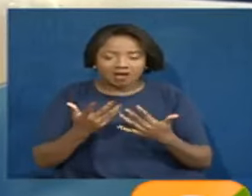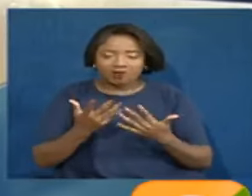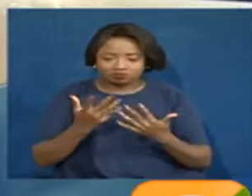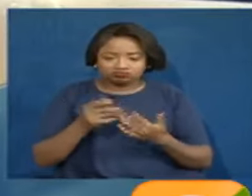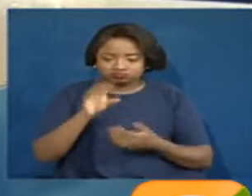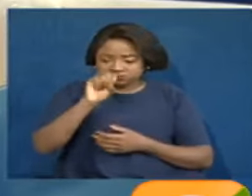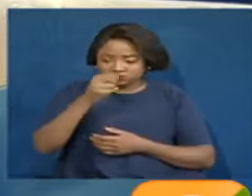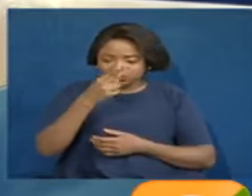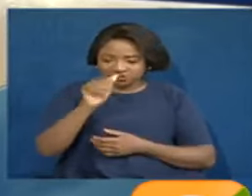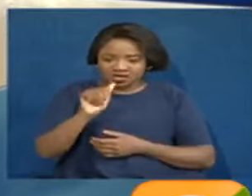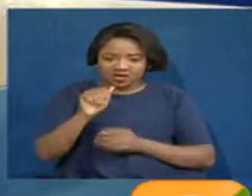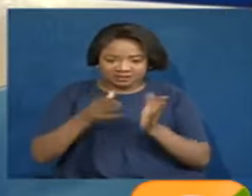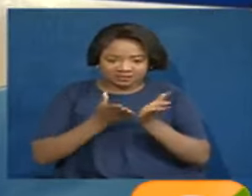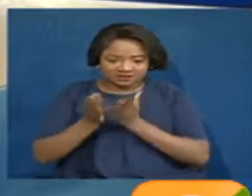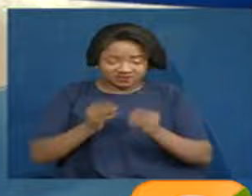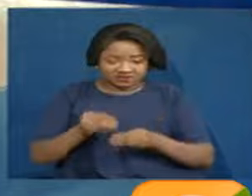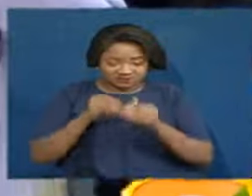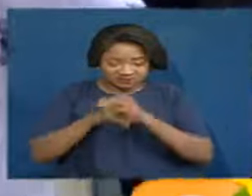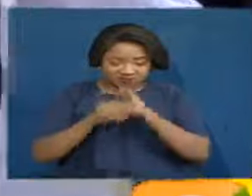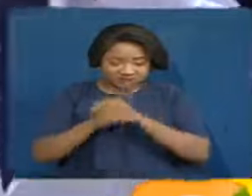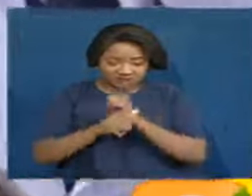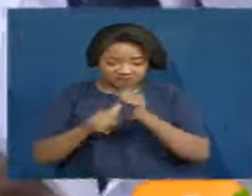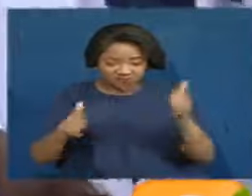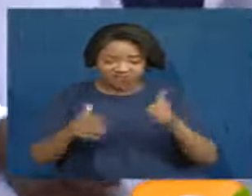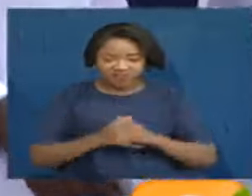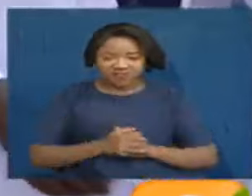kwa wagonjwa wanaotafuta matibabu.